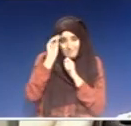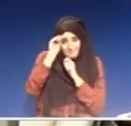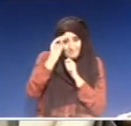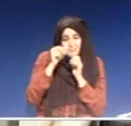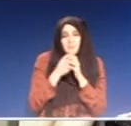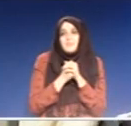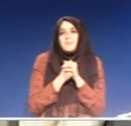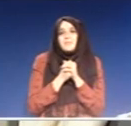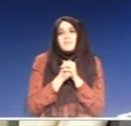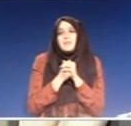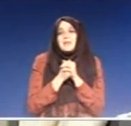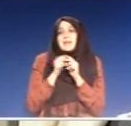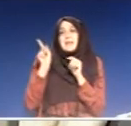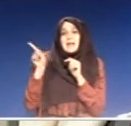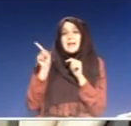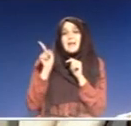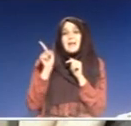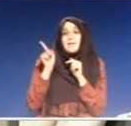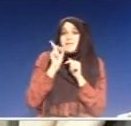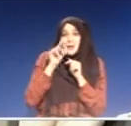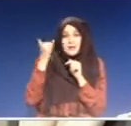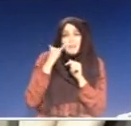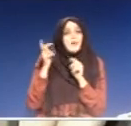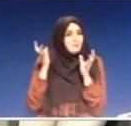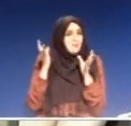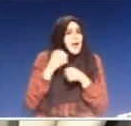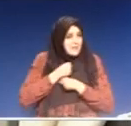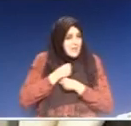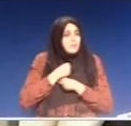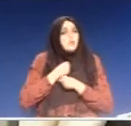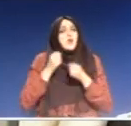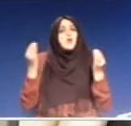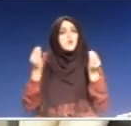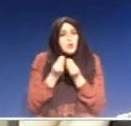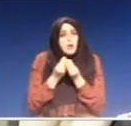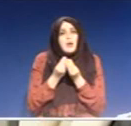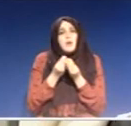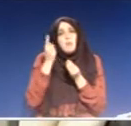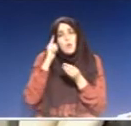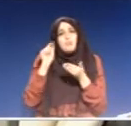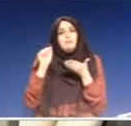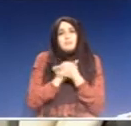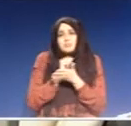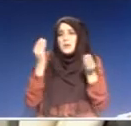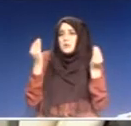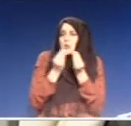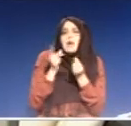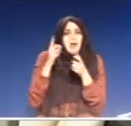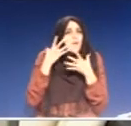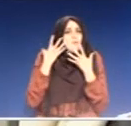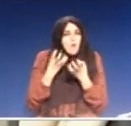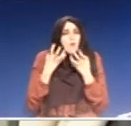إليها هي راضية بالصلح وراضية بالحل الودي للقضية. نعم. ذكرنا هذا